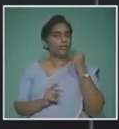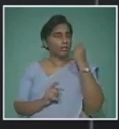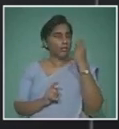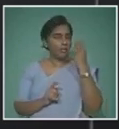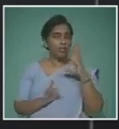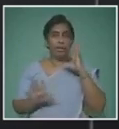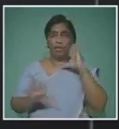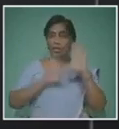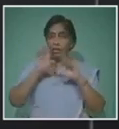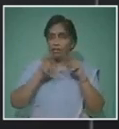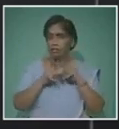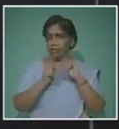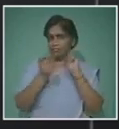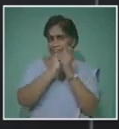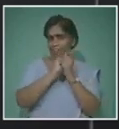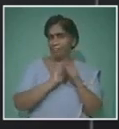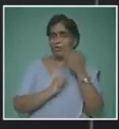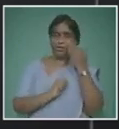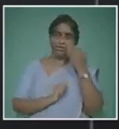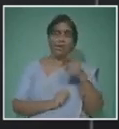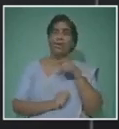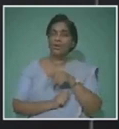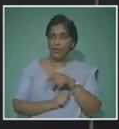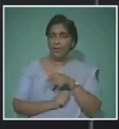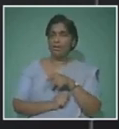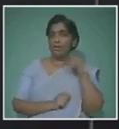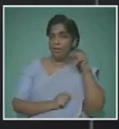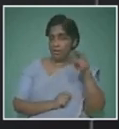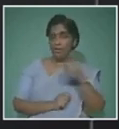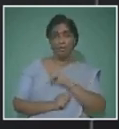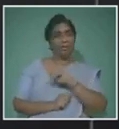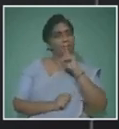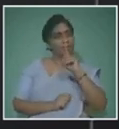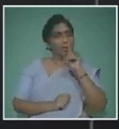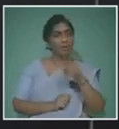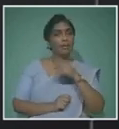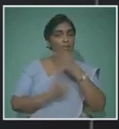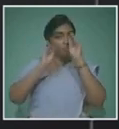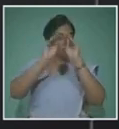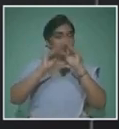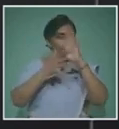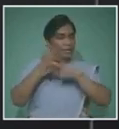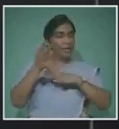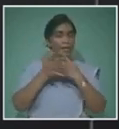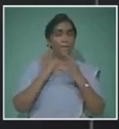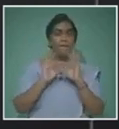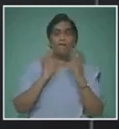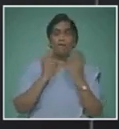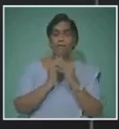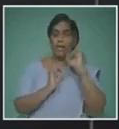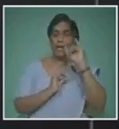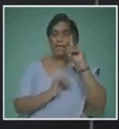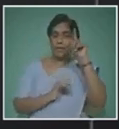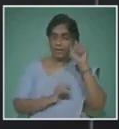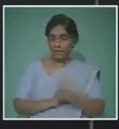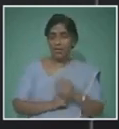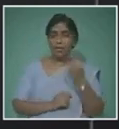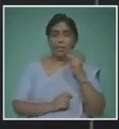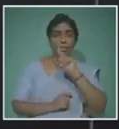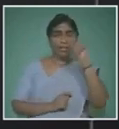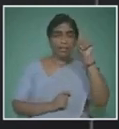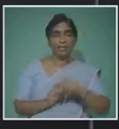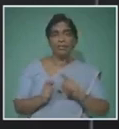දත්ත විද්‍යාවක් කරලා තියෙන පාටක් පේනවා. මොකද හේතුව එතුමාලා සඳහන් කරලා තියෙනවා මේ අයවැය පවුල් 61000කට රුපියල් 10000 ගන්න